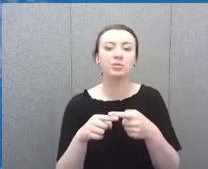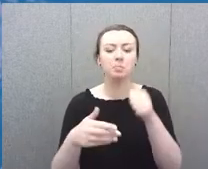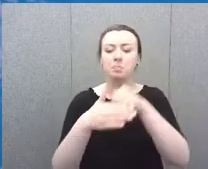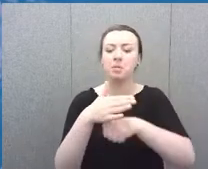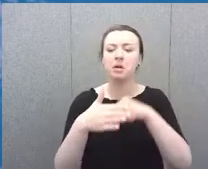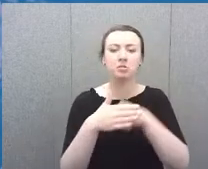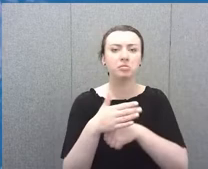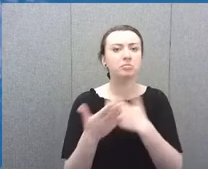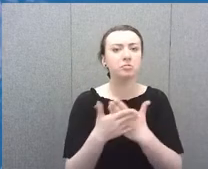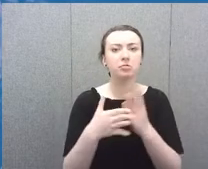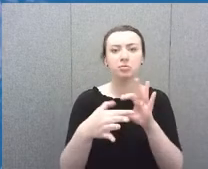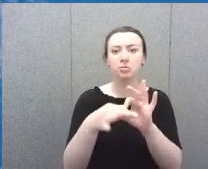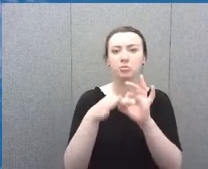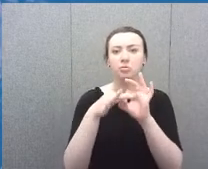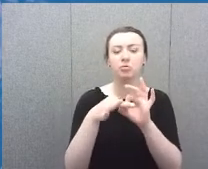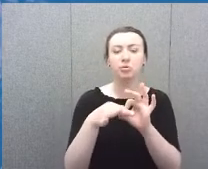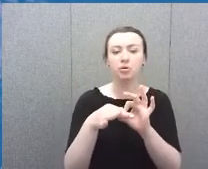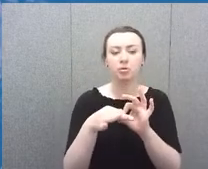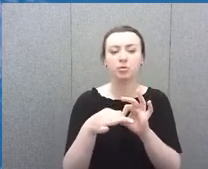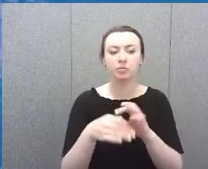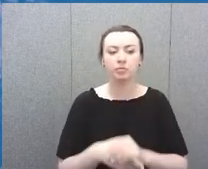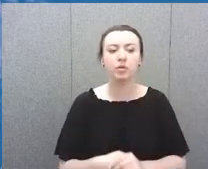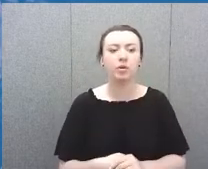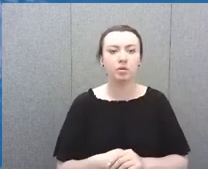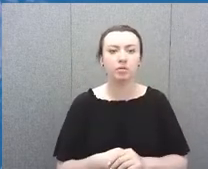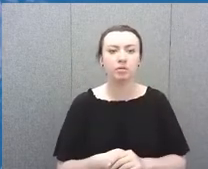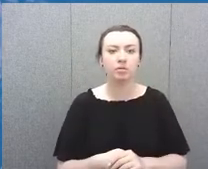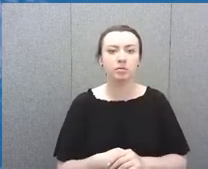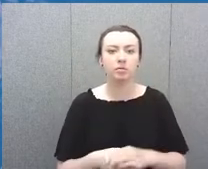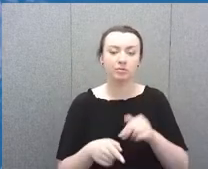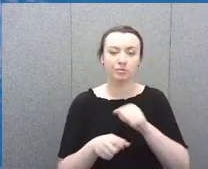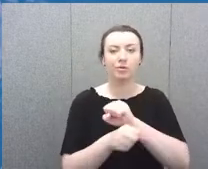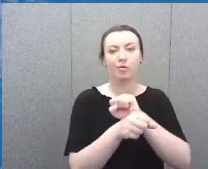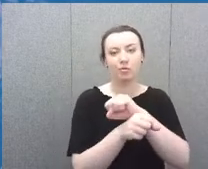была из-за внешнего фактора